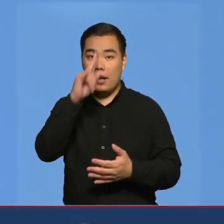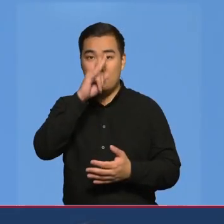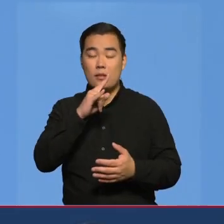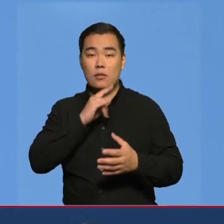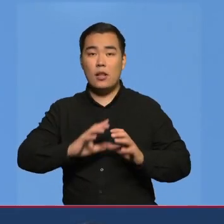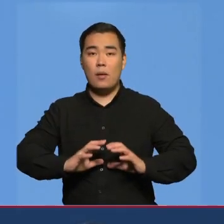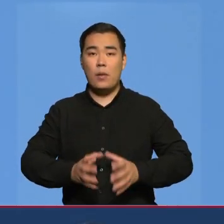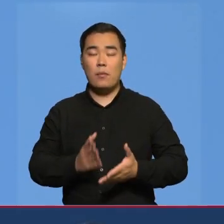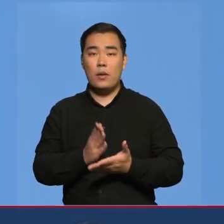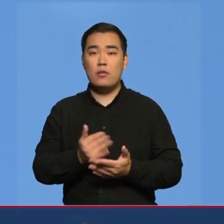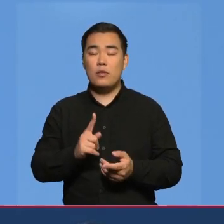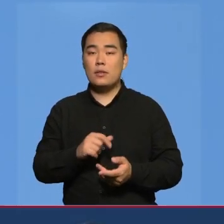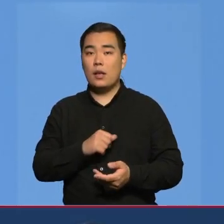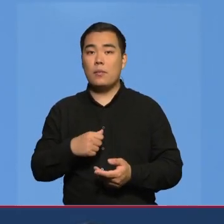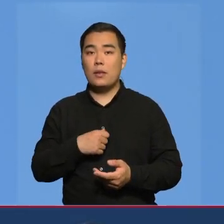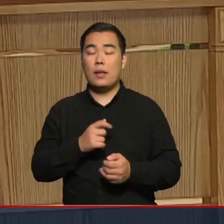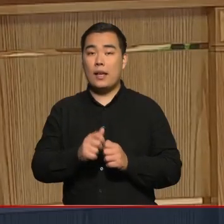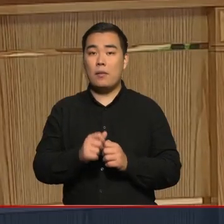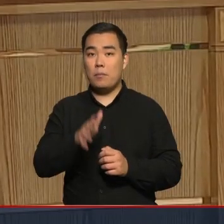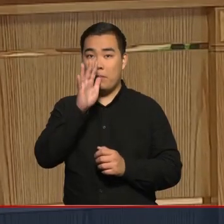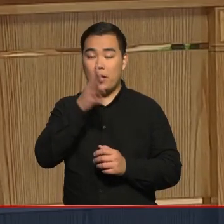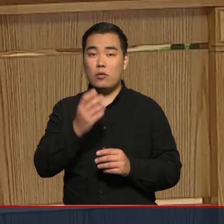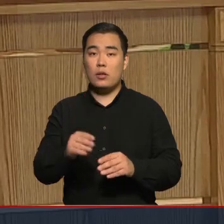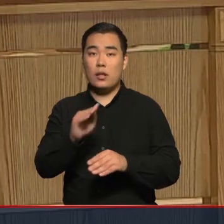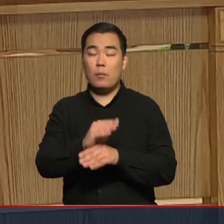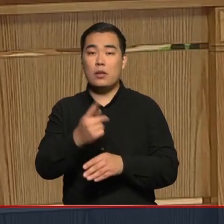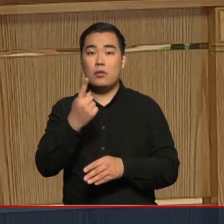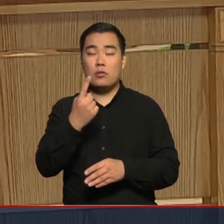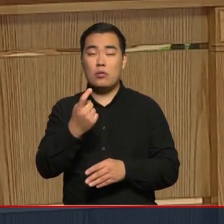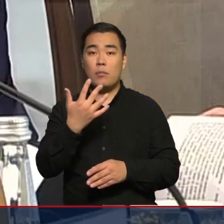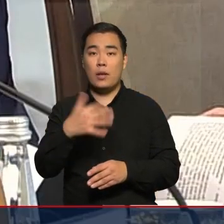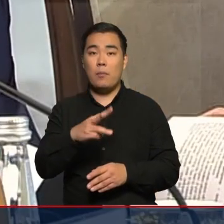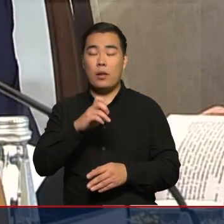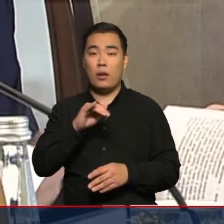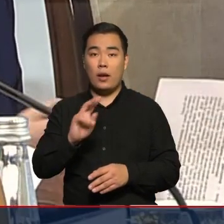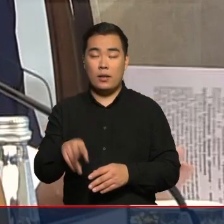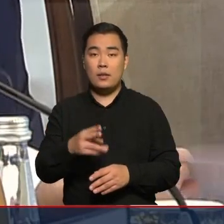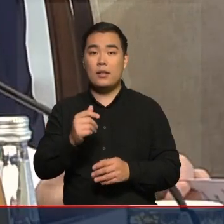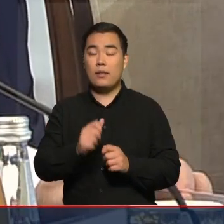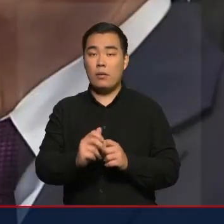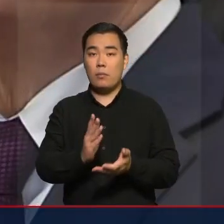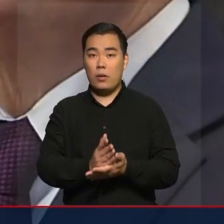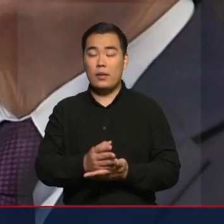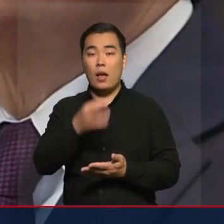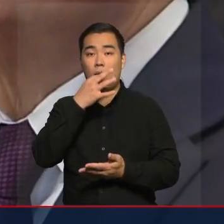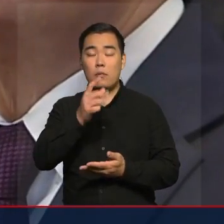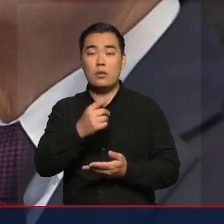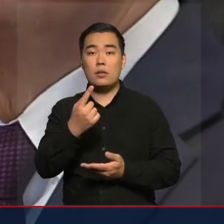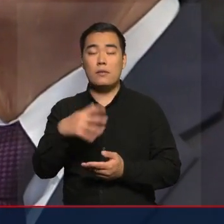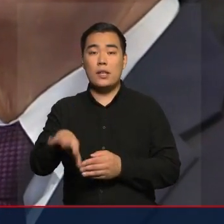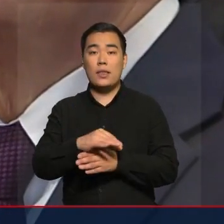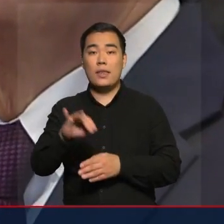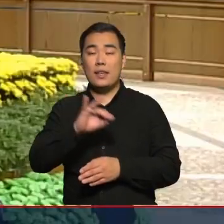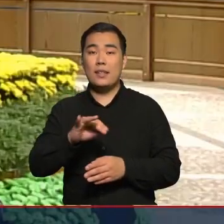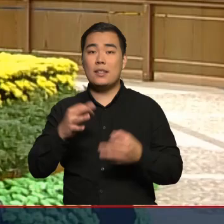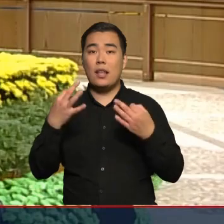глобальные привлечь в экономику страны в течение 5 лет дополнительно 150 млрд долларов инвестиции напомню за всю историю